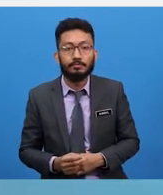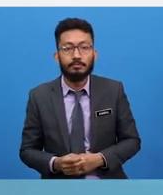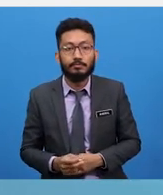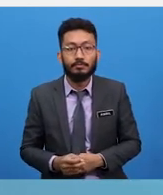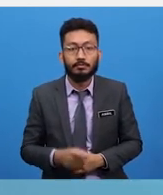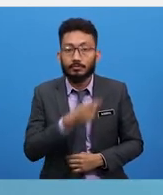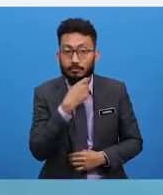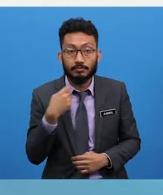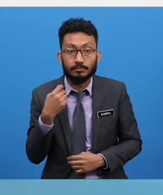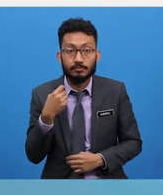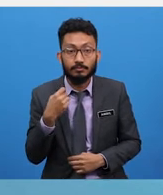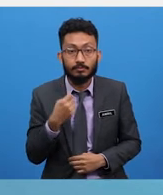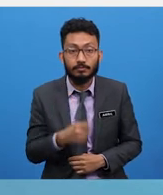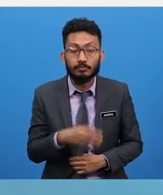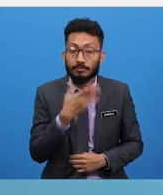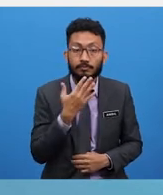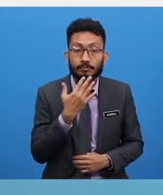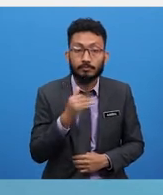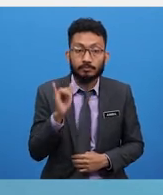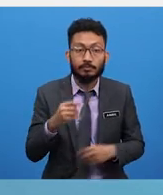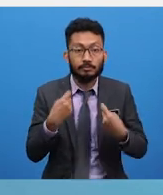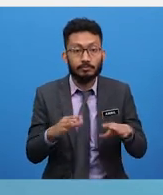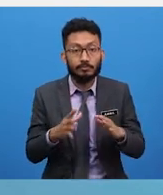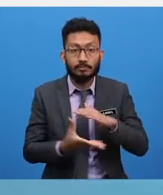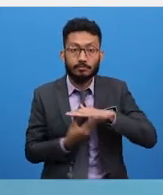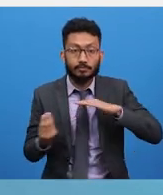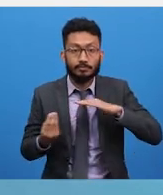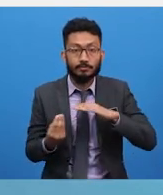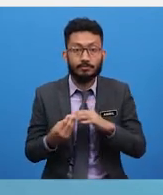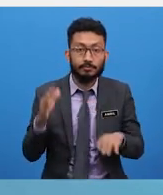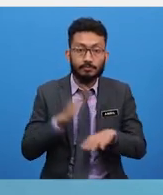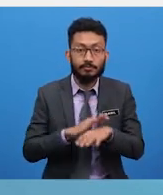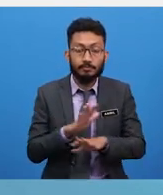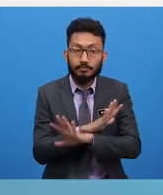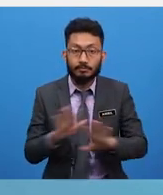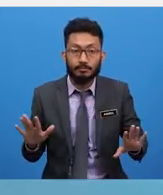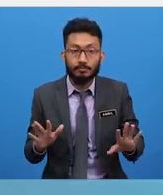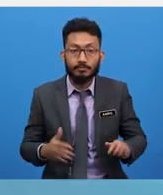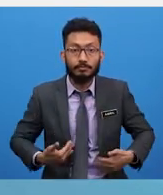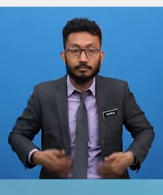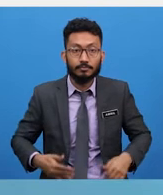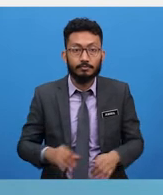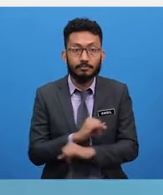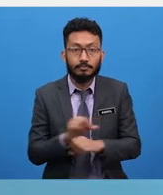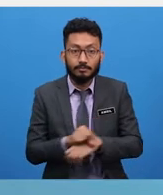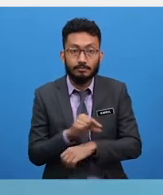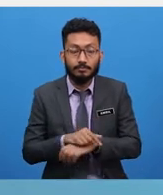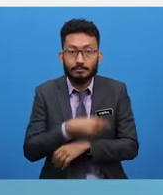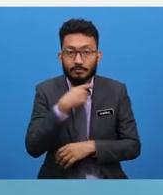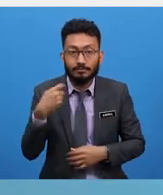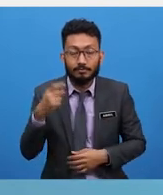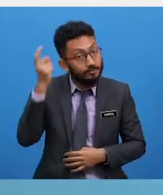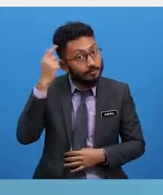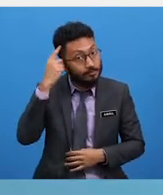keringkan pes warna yang telah dicetak pada permukaan kain menggunakan pengering rambut.